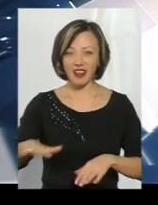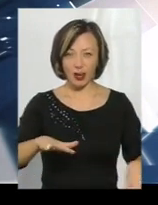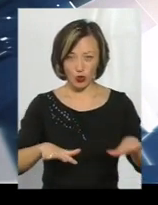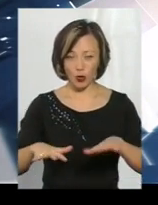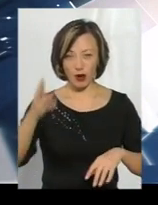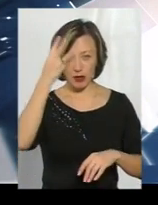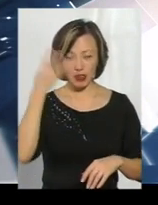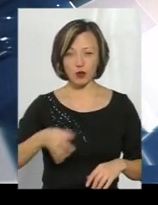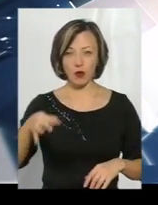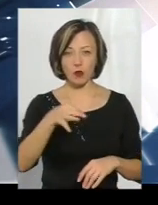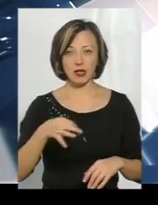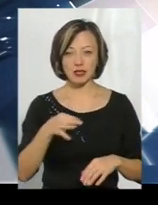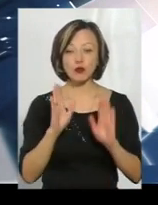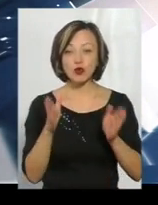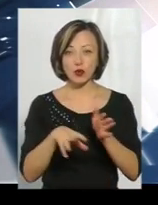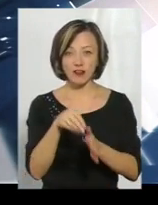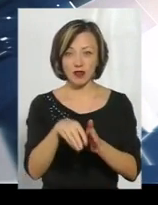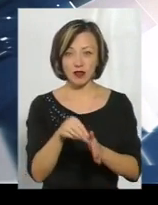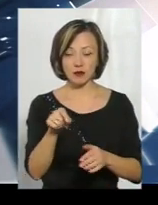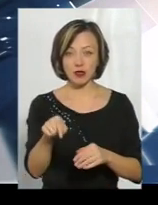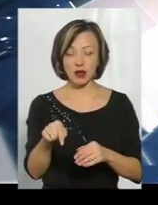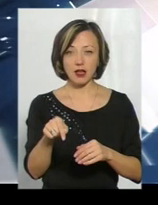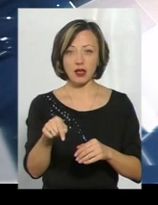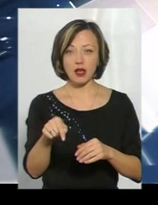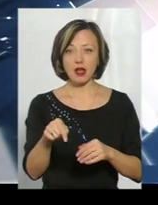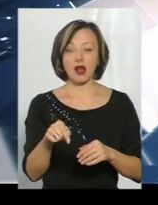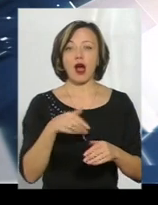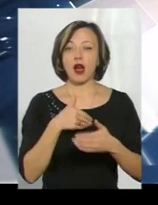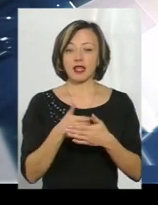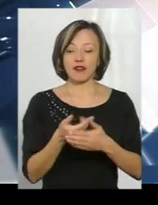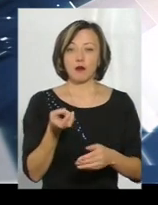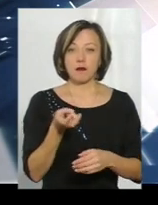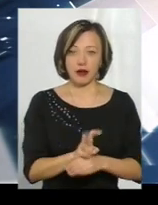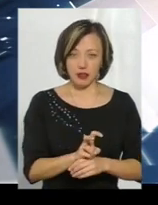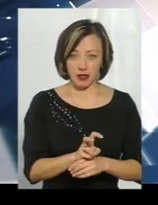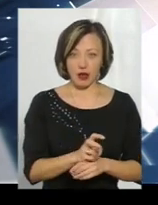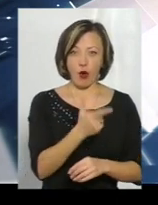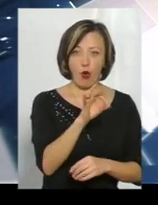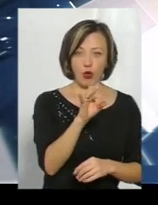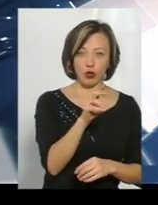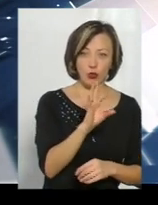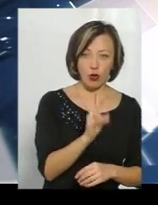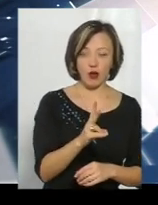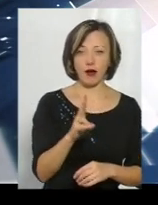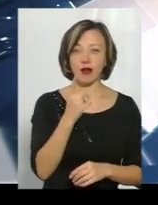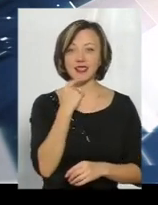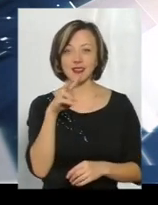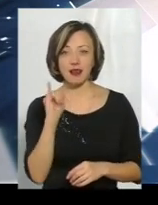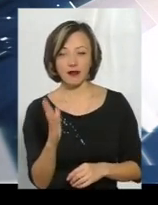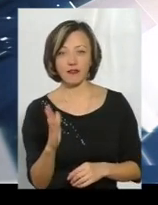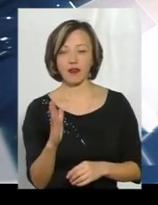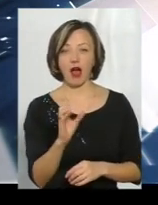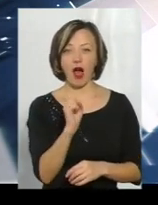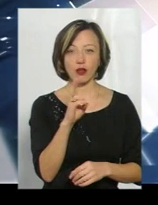Хмельницької області, в яких відбудуться вибори, активно прийти. Тому що при